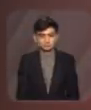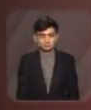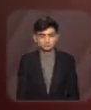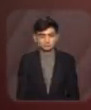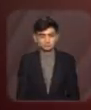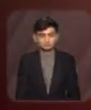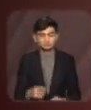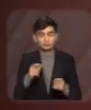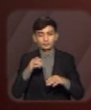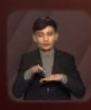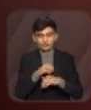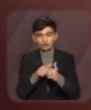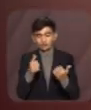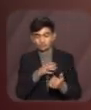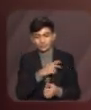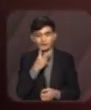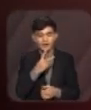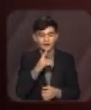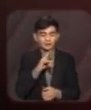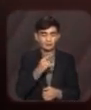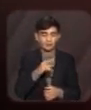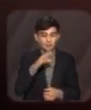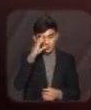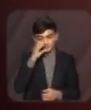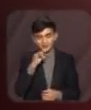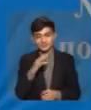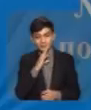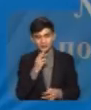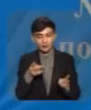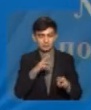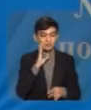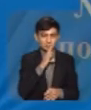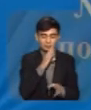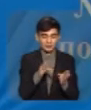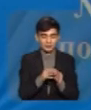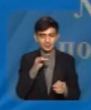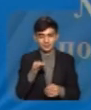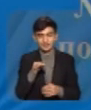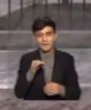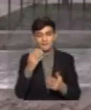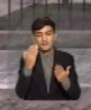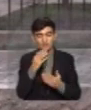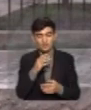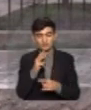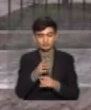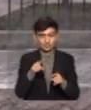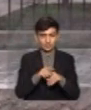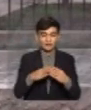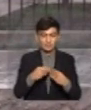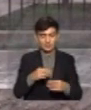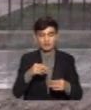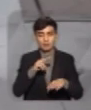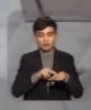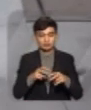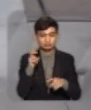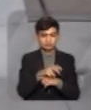супруги развелись двое детей мальчик и девочка остались с матерью после публикации видео в социальных сетях семьей занялась полицейских и